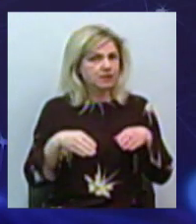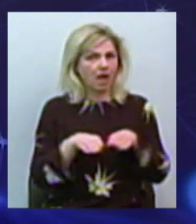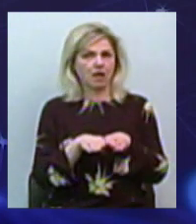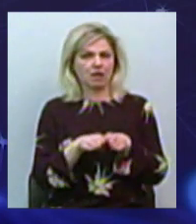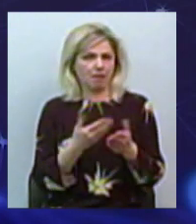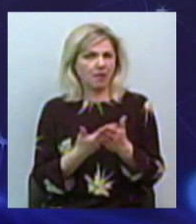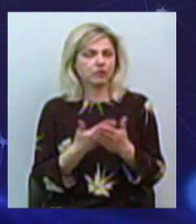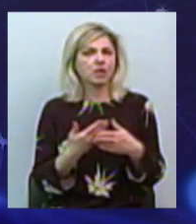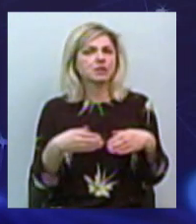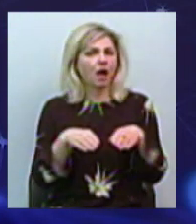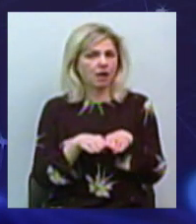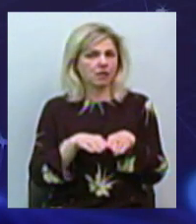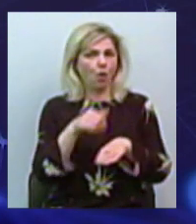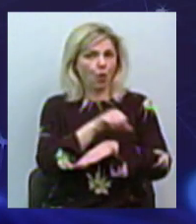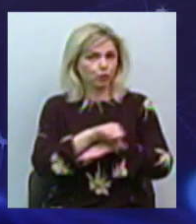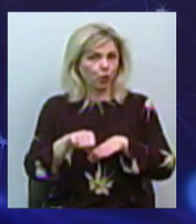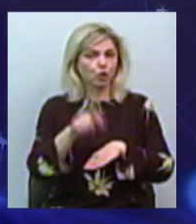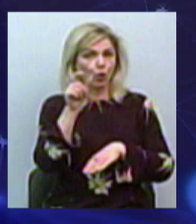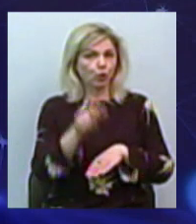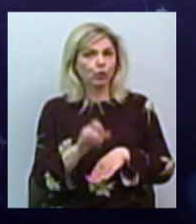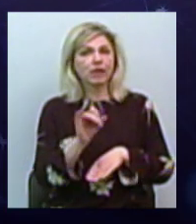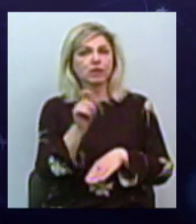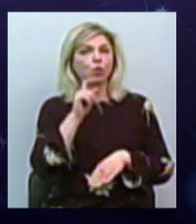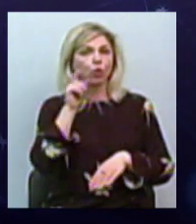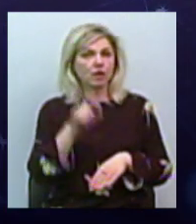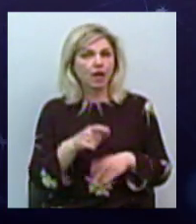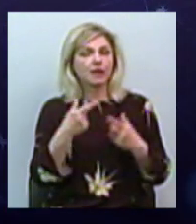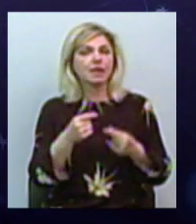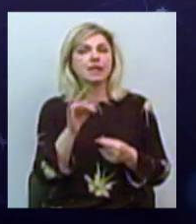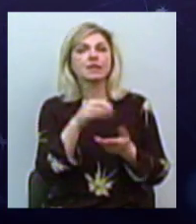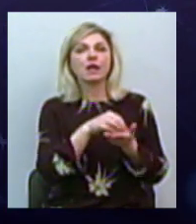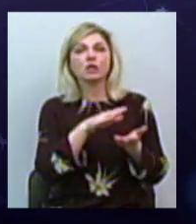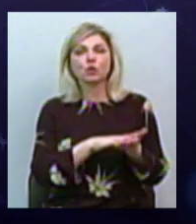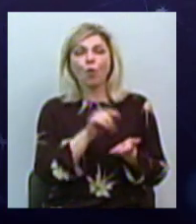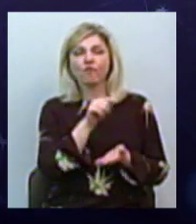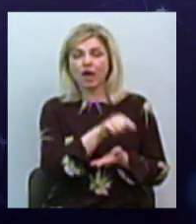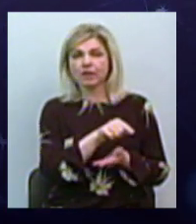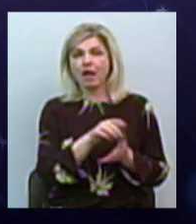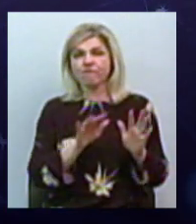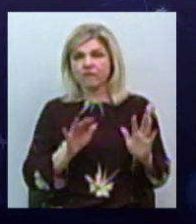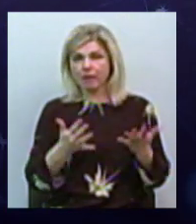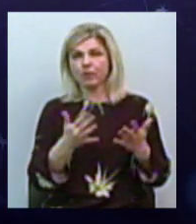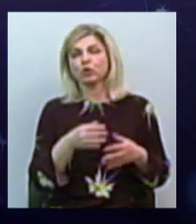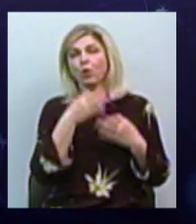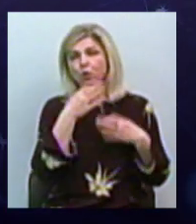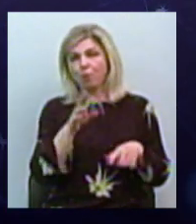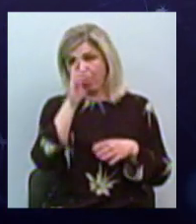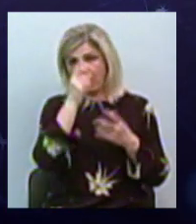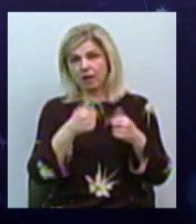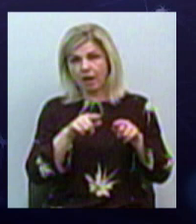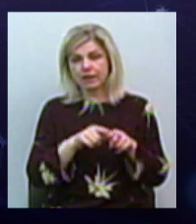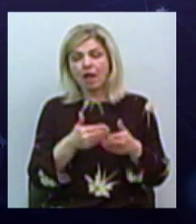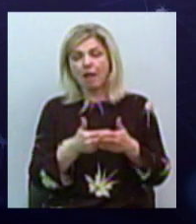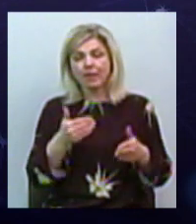Майже закрив. Тобто людина, яка от з України, яка вже, в якій зареєстрований випадок, будь-який українець на сьогоднішній день, перед тим,